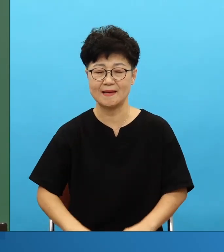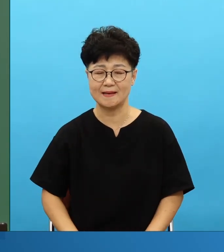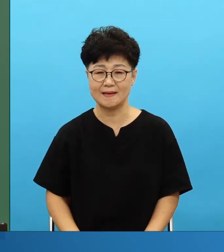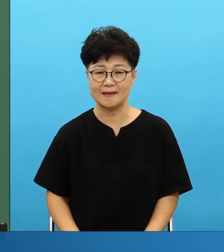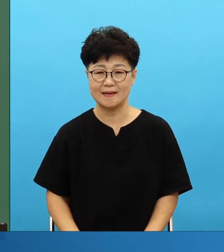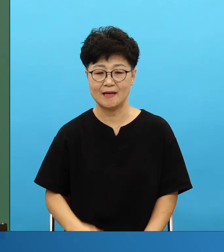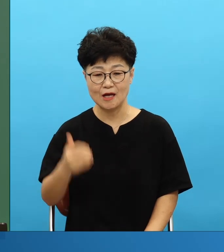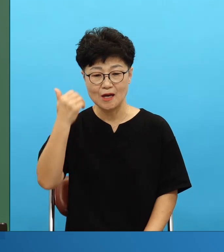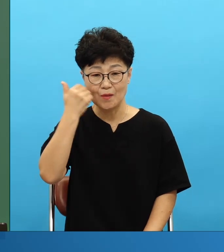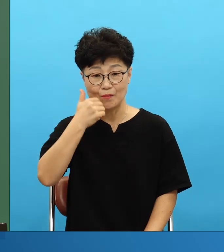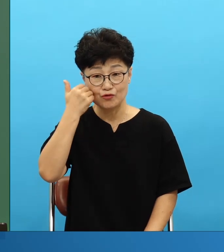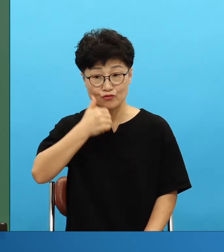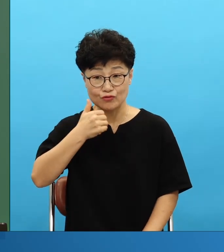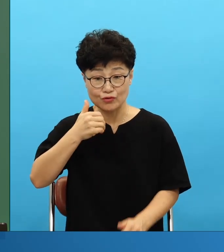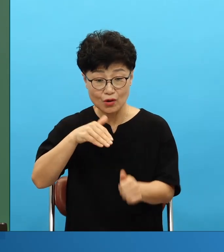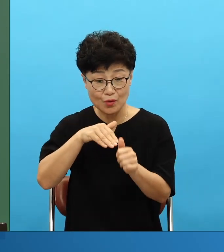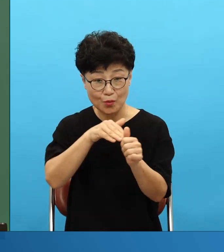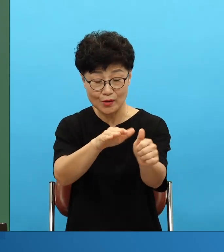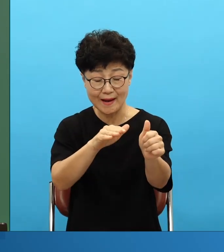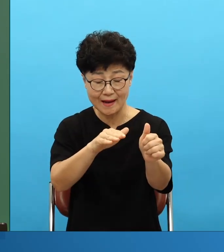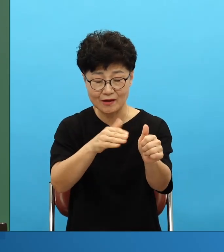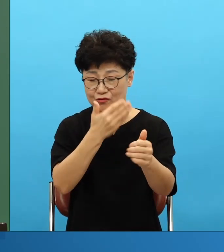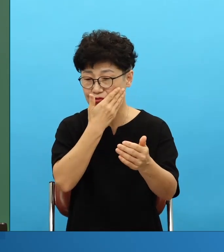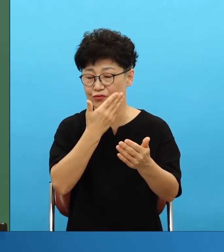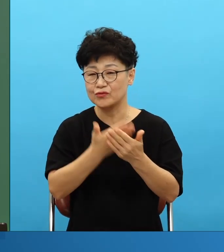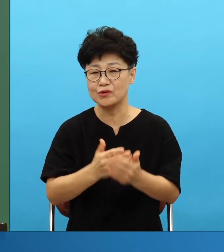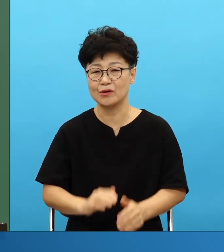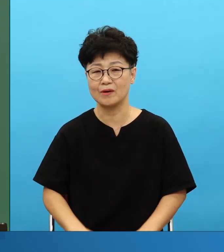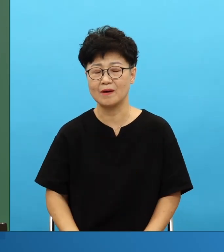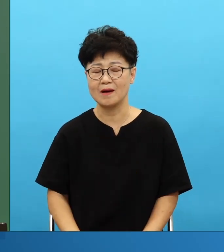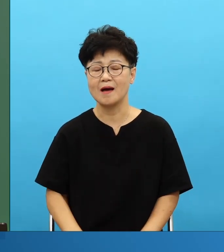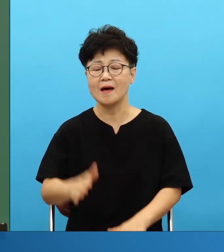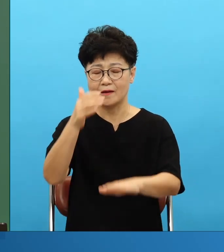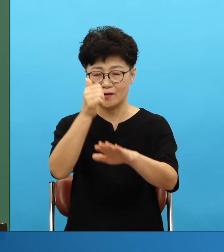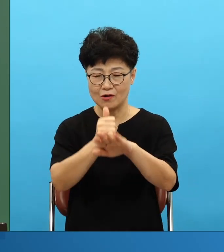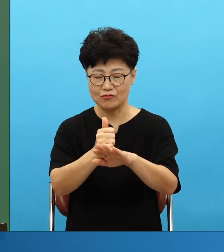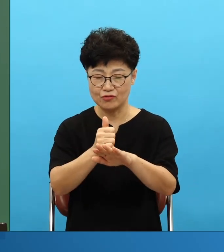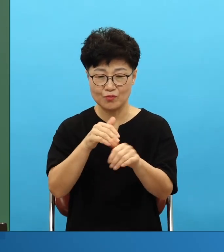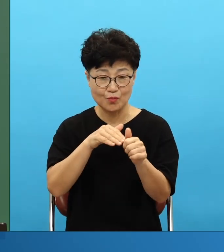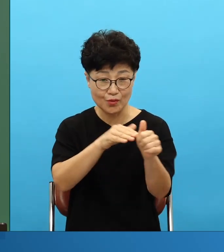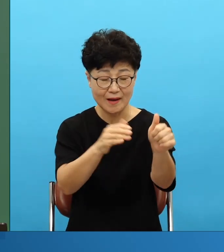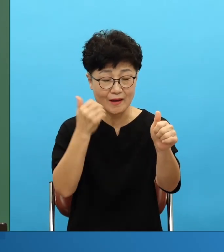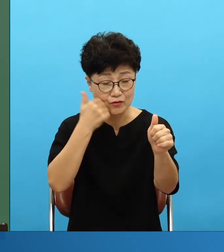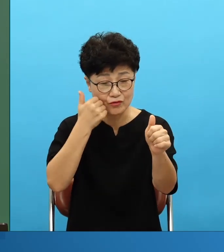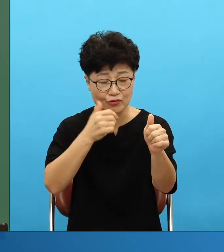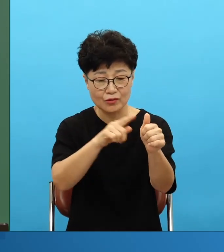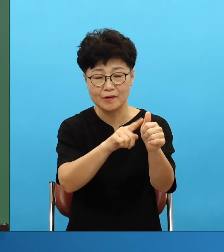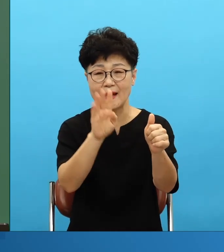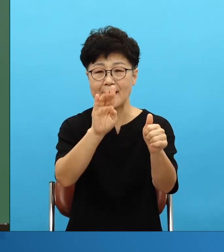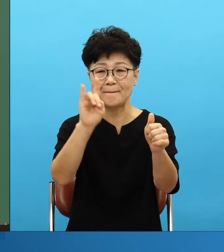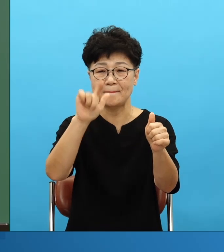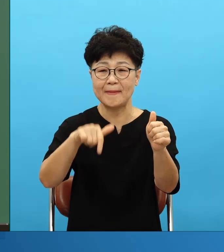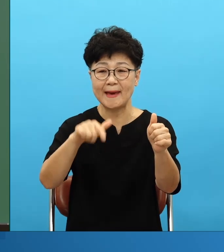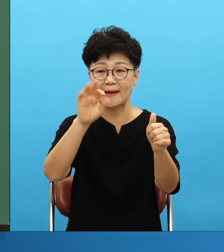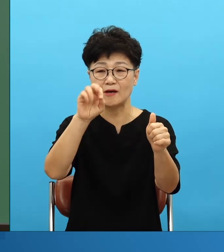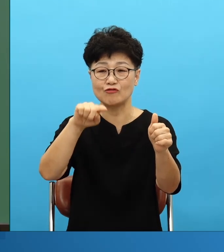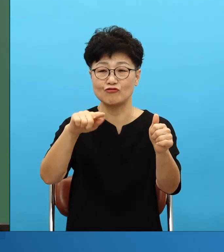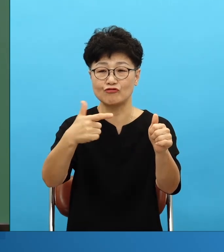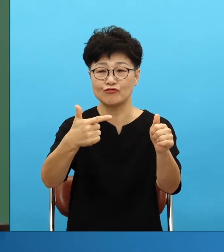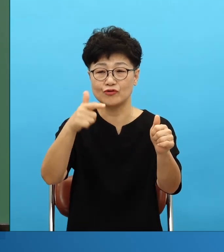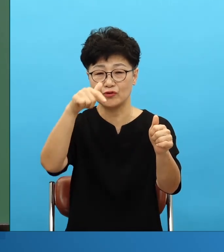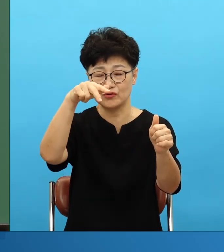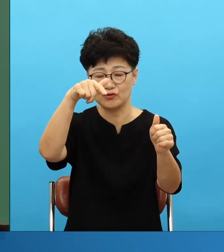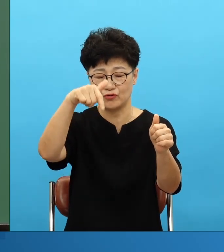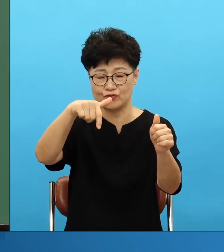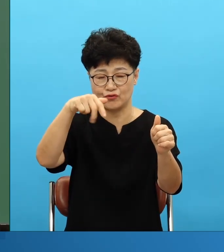팀이 중요하잖아요. And the team is 자, 그 important. 이제 배우기를 보낸 거예요. That's where I sent our assistant pastor, Bae Kung-gyu. 싹 준비돼 자기도 가 놀래본 거지. And